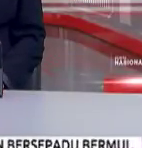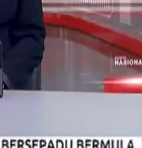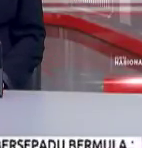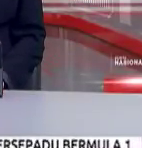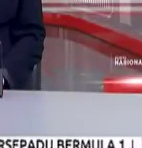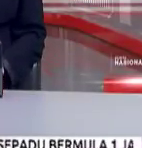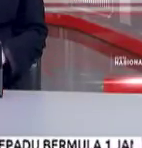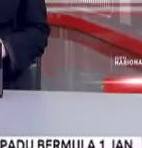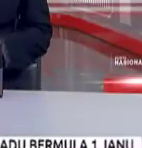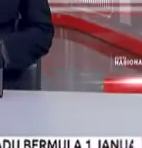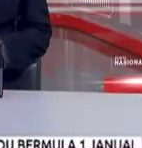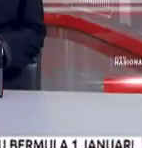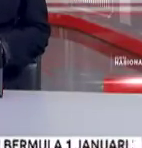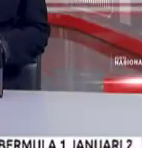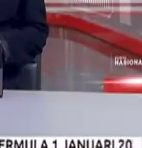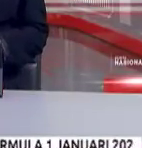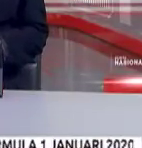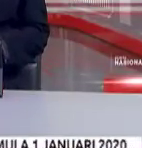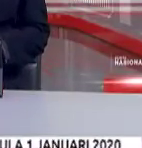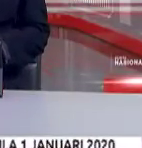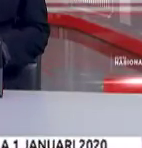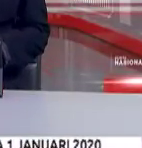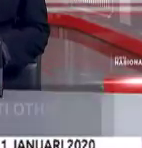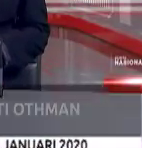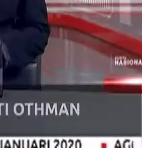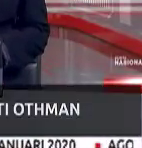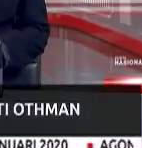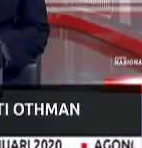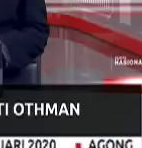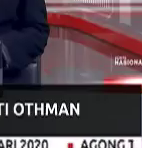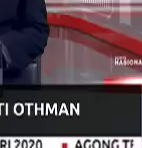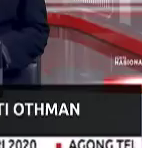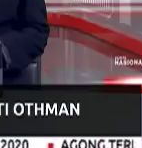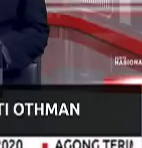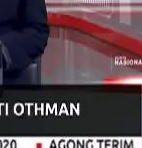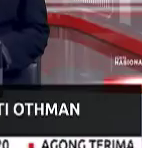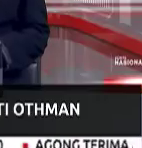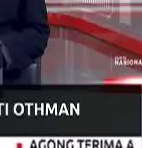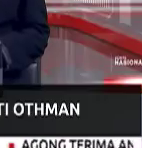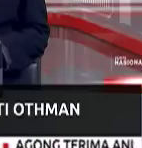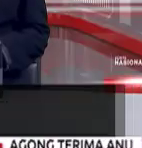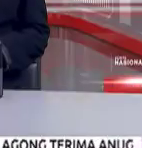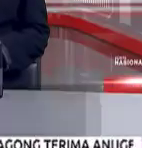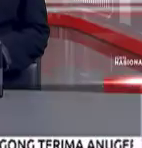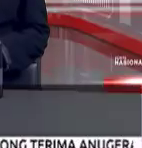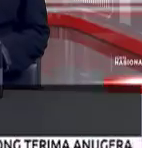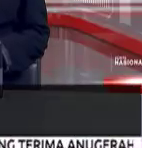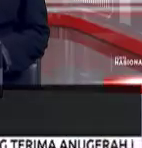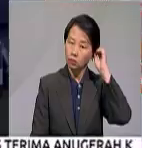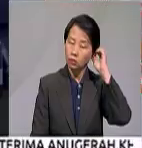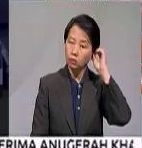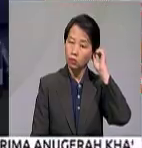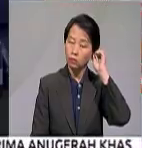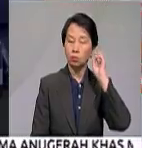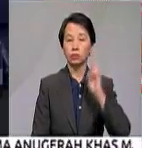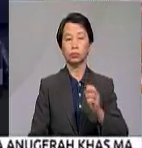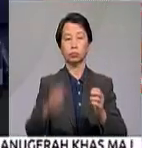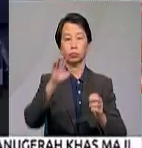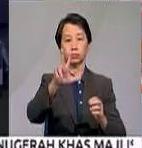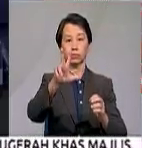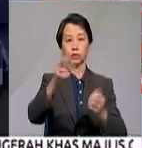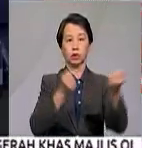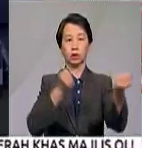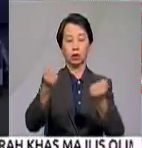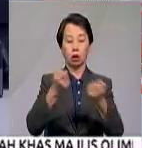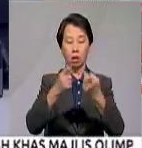Assalamualaikum, salam sejahtera bersama saya Faris Izzat Syahrudin dan saya Farhatullah Syati Osman. Baik, kami mulakan dengan perkembangan ini. Konvoi tiga kenderaan